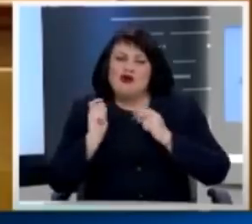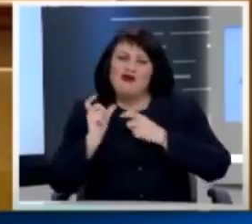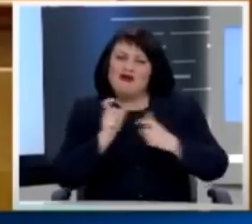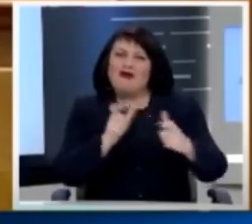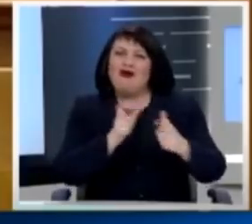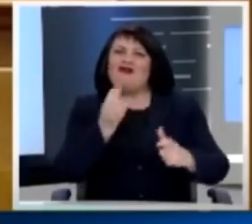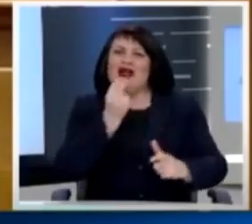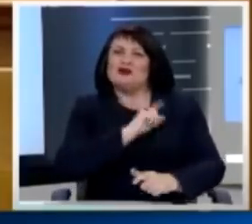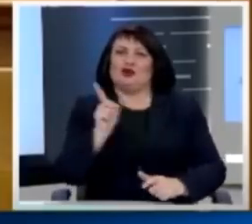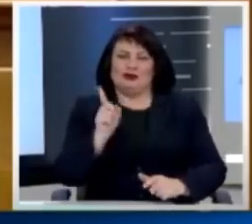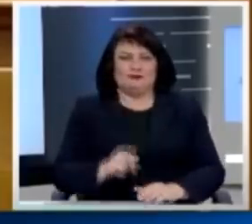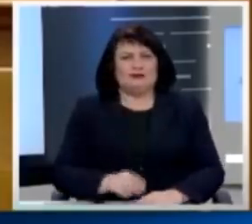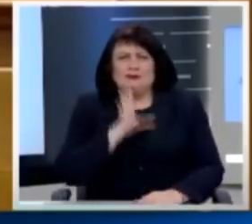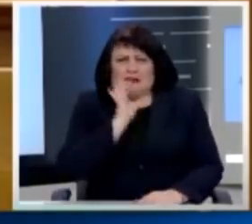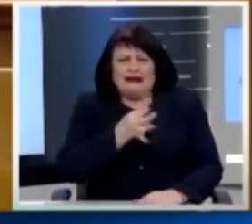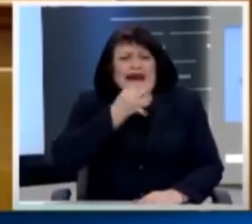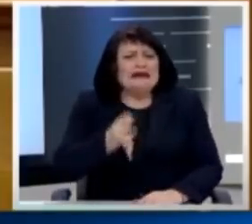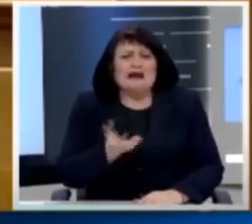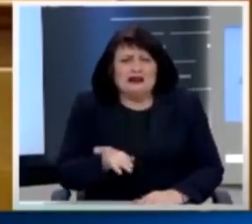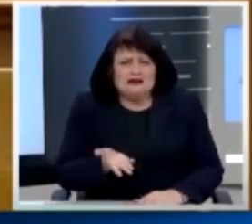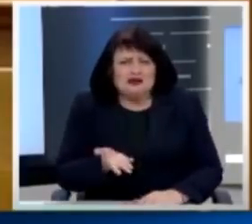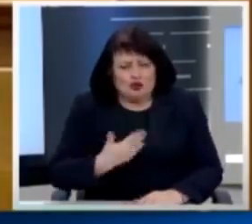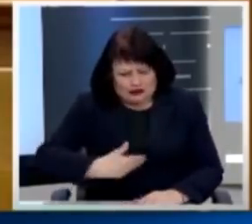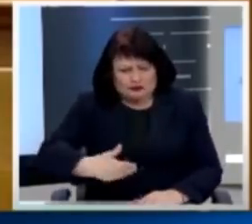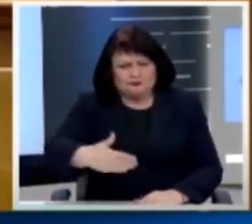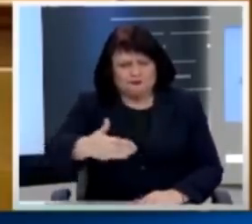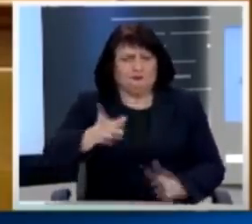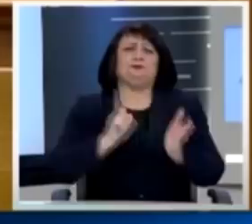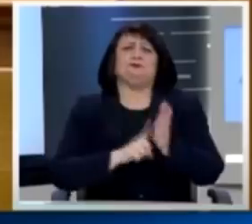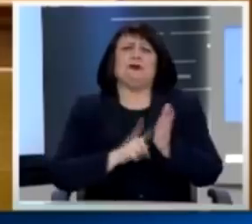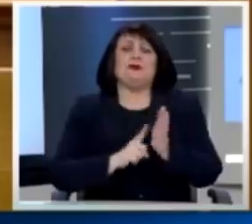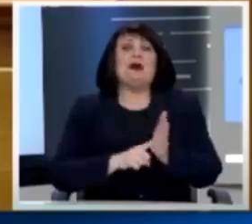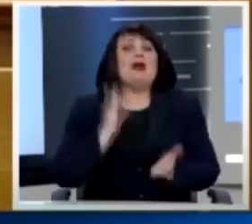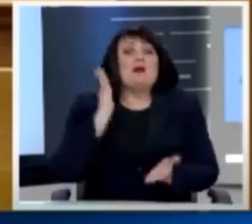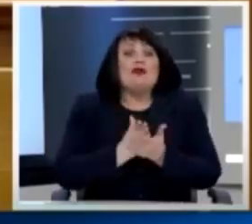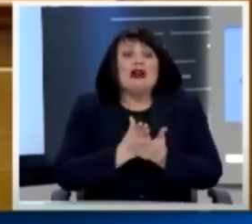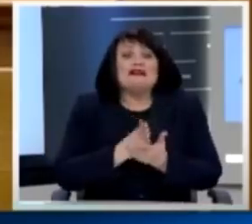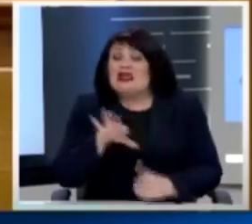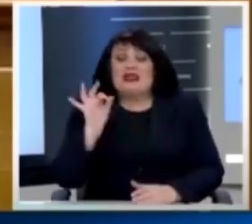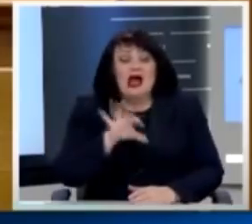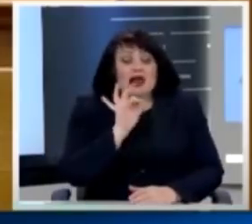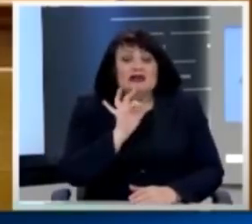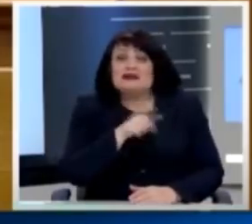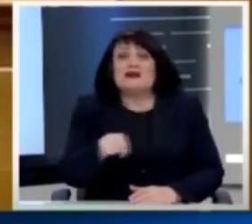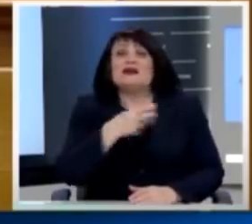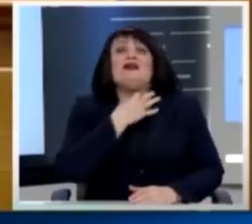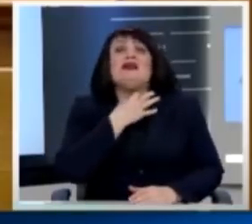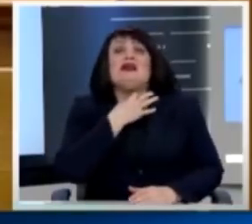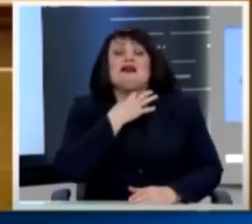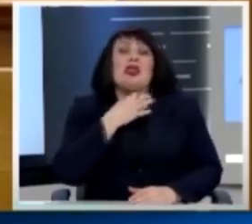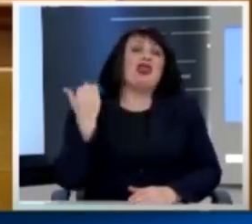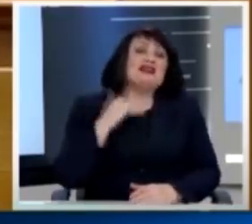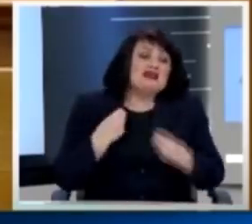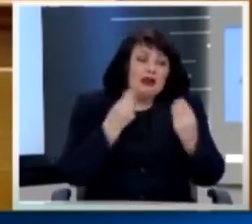ουσία, λέτε στο λαό ότι κάθε φορά πρέπει να διαλέξει ποια ανάγκη του θα